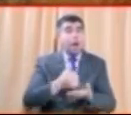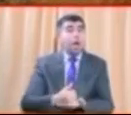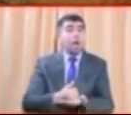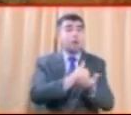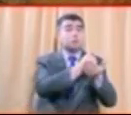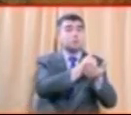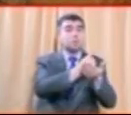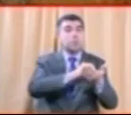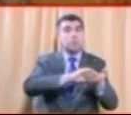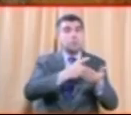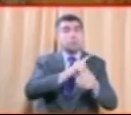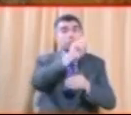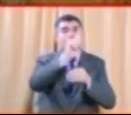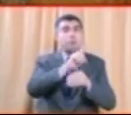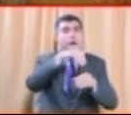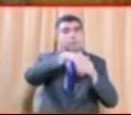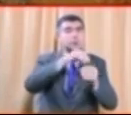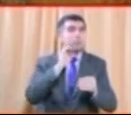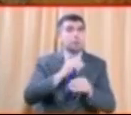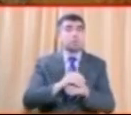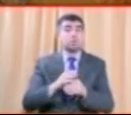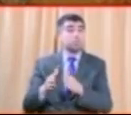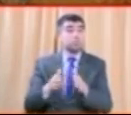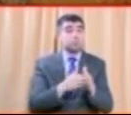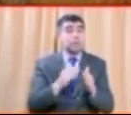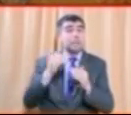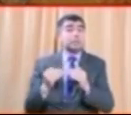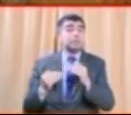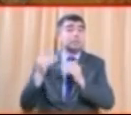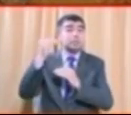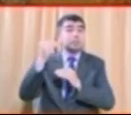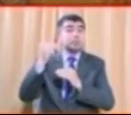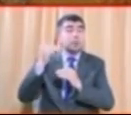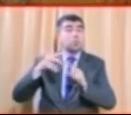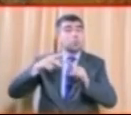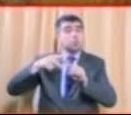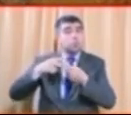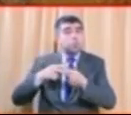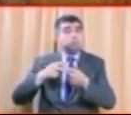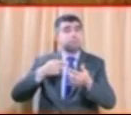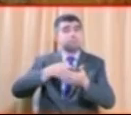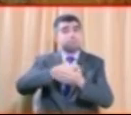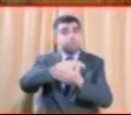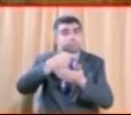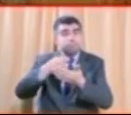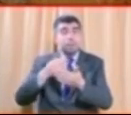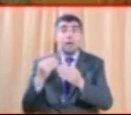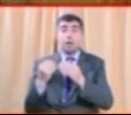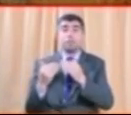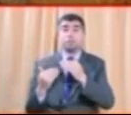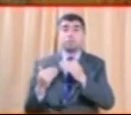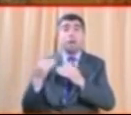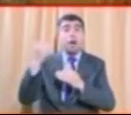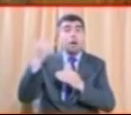ديال هذه الجماعات. ثانيا ارتفاع كلفة الإنجاز، لأنه انطلق ديال التكلفة ديال